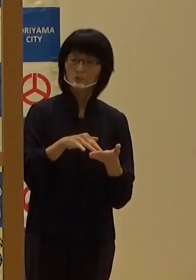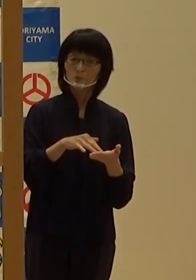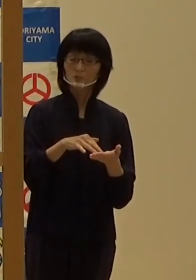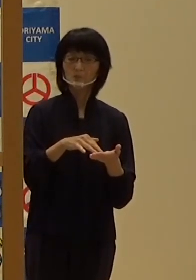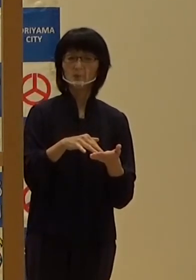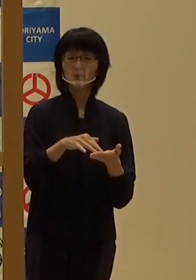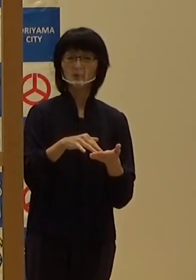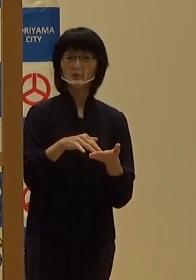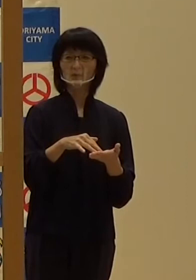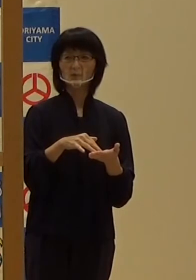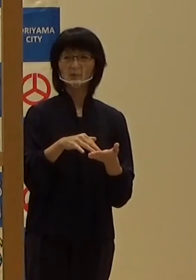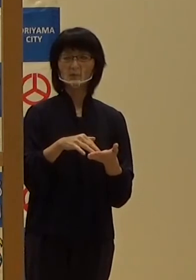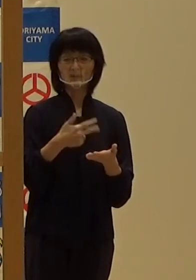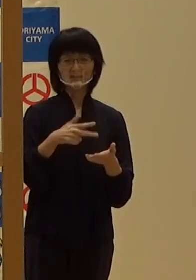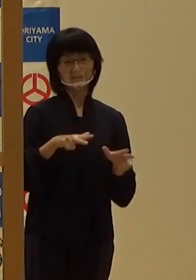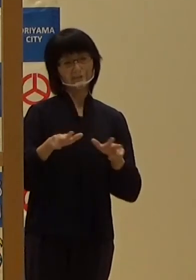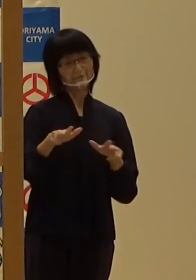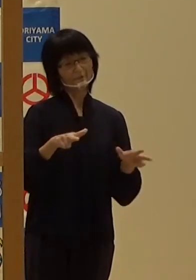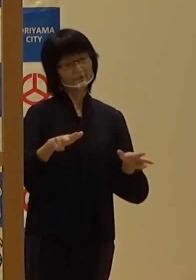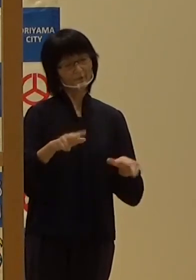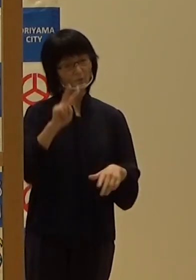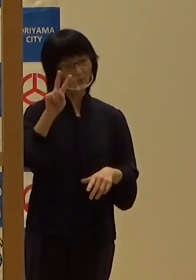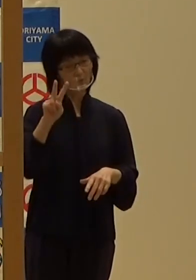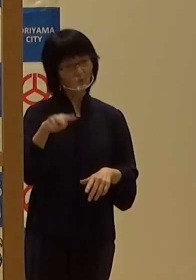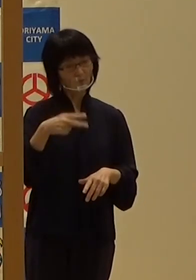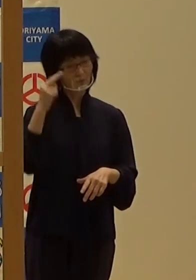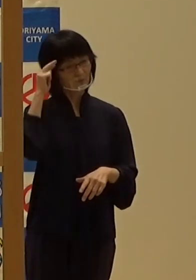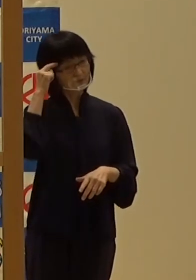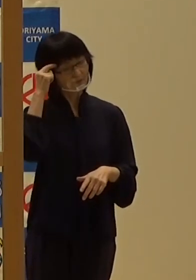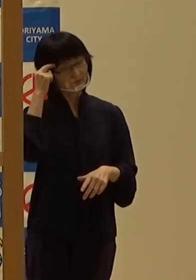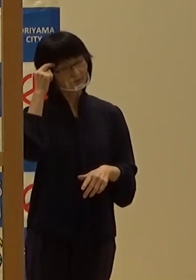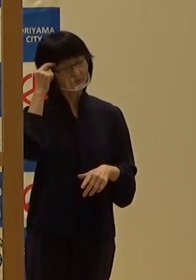にもからもずれてくるんではないでしょうかという質問なんですが。